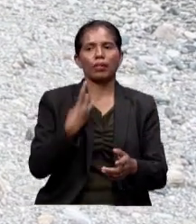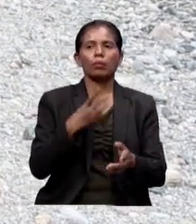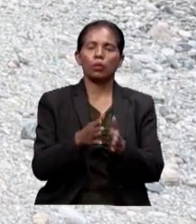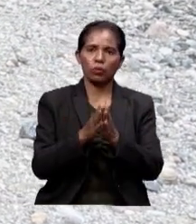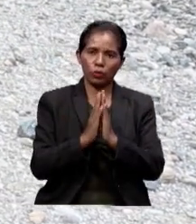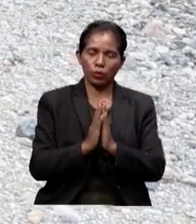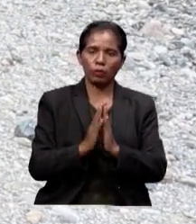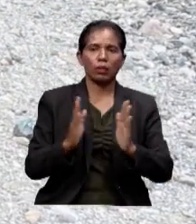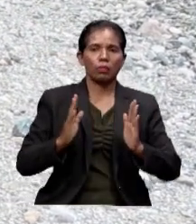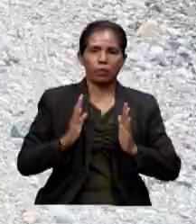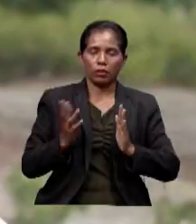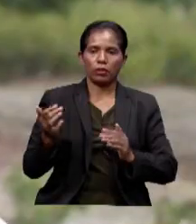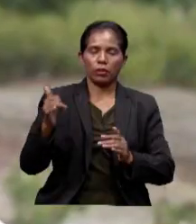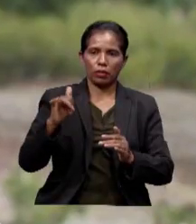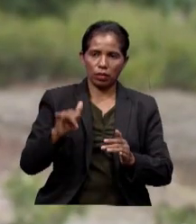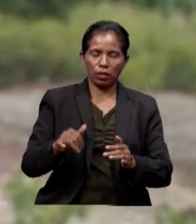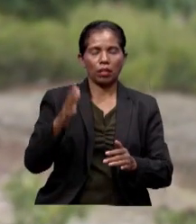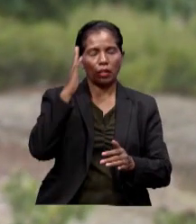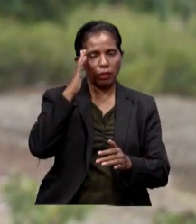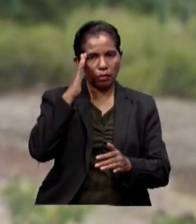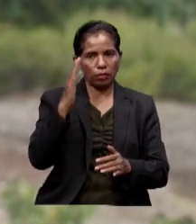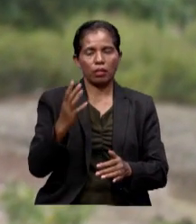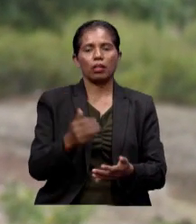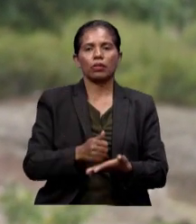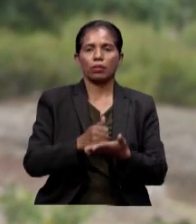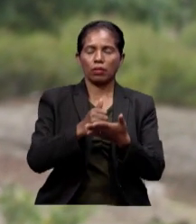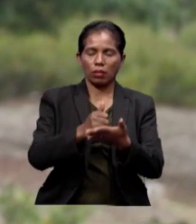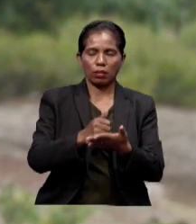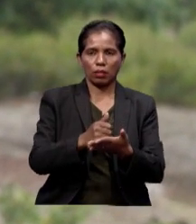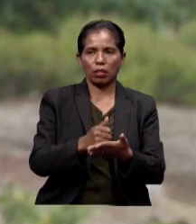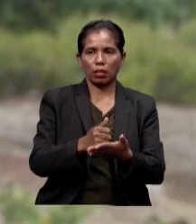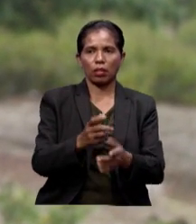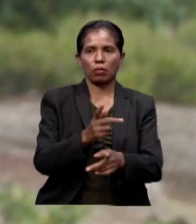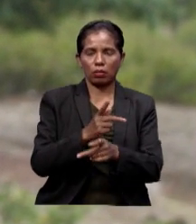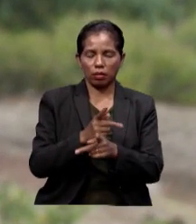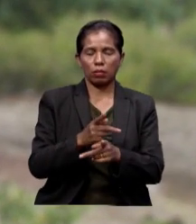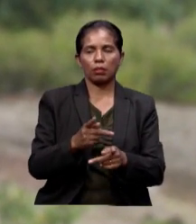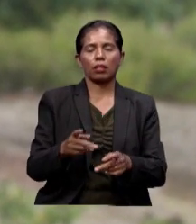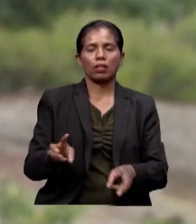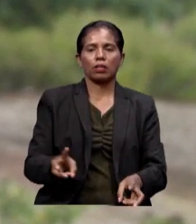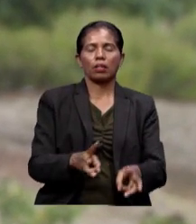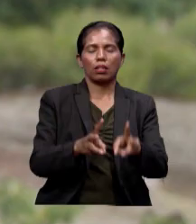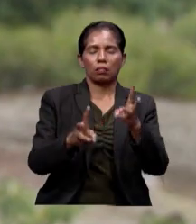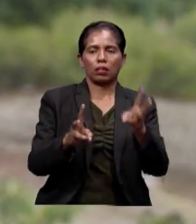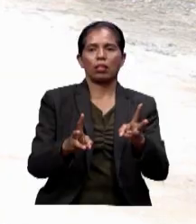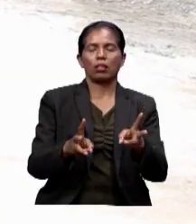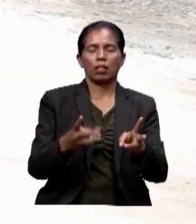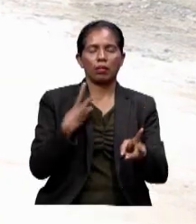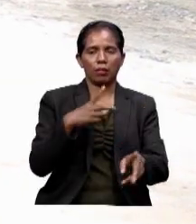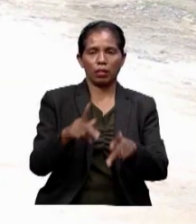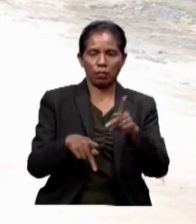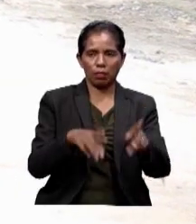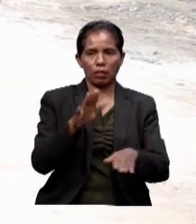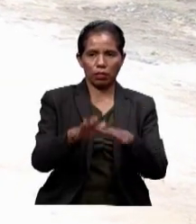na ulun sira anu imba hari ajura ba aku dadu ra strade dene para ami pawari kutur mos belau